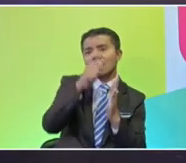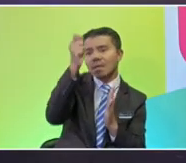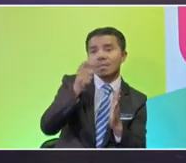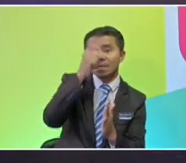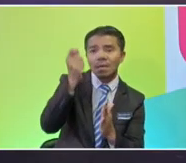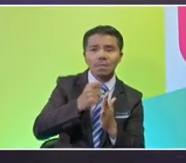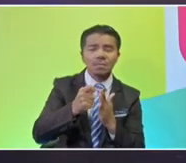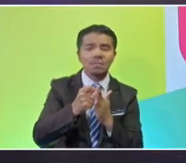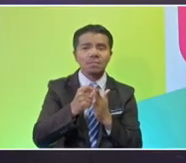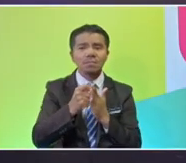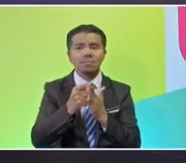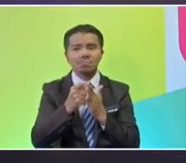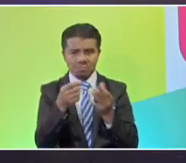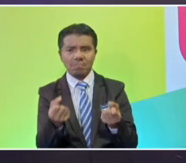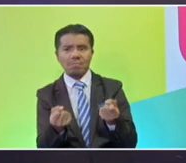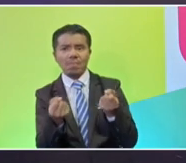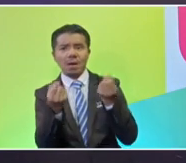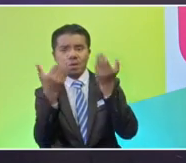banyak bahagian